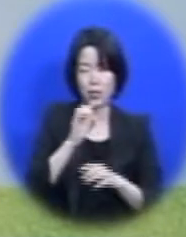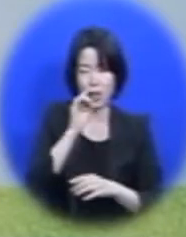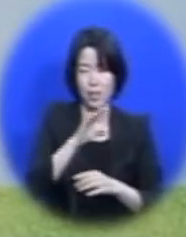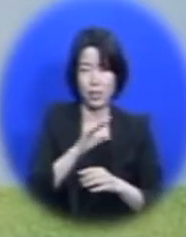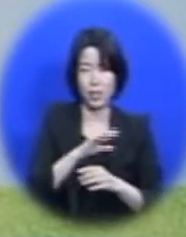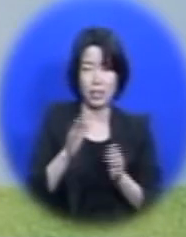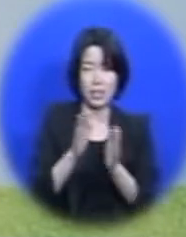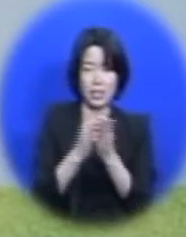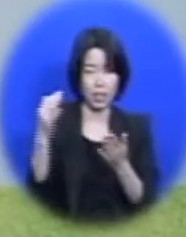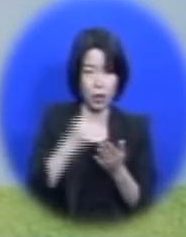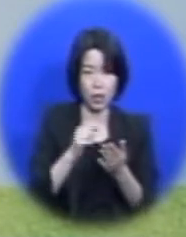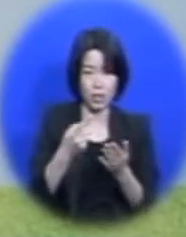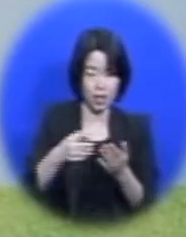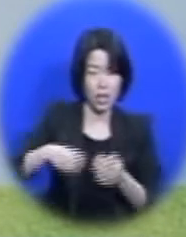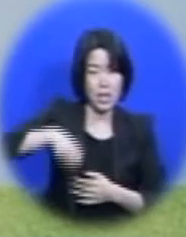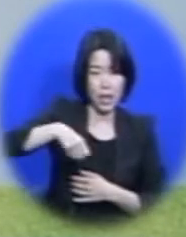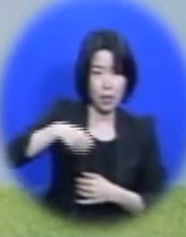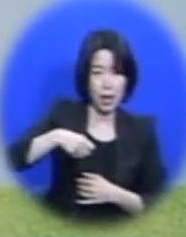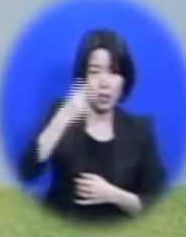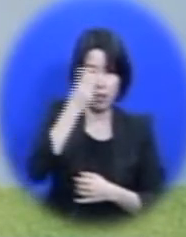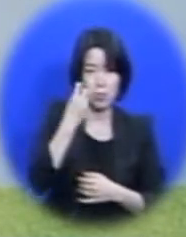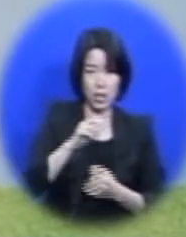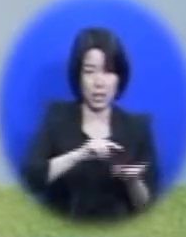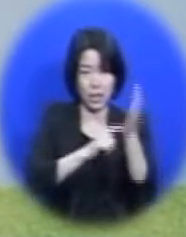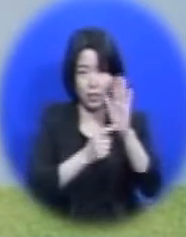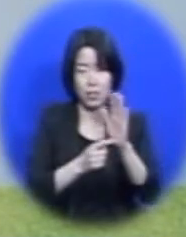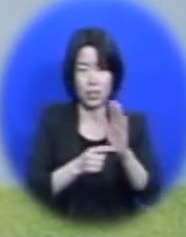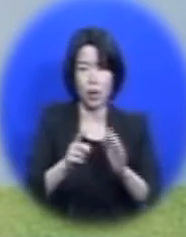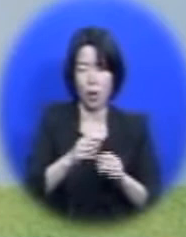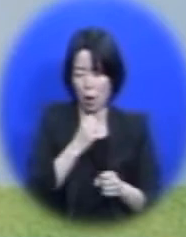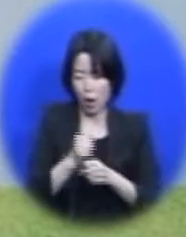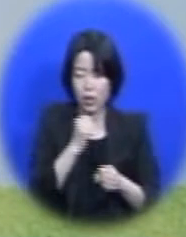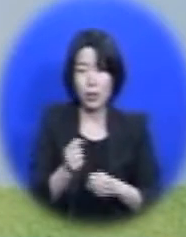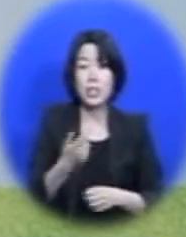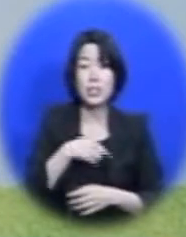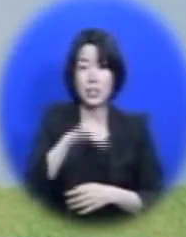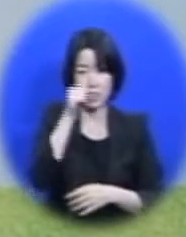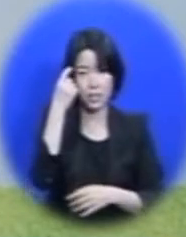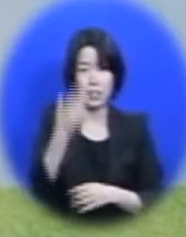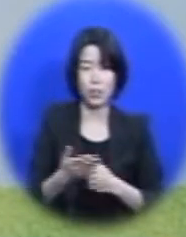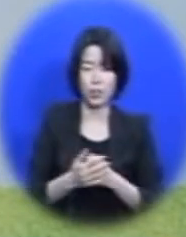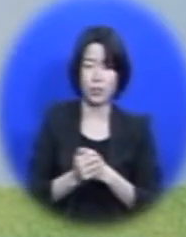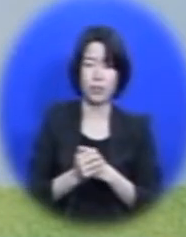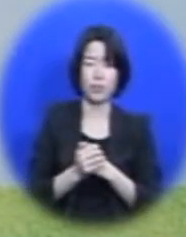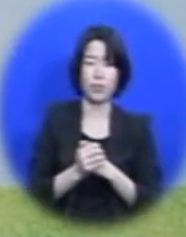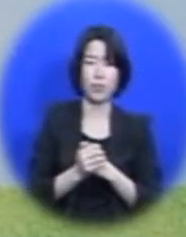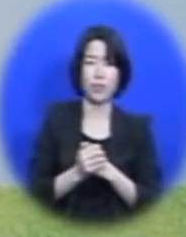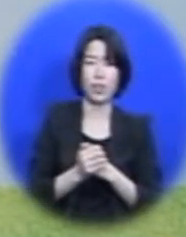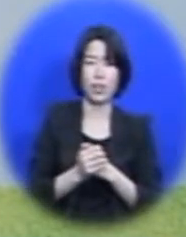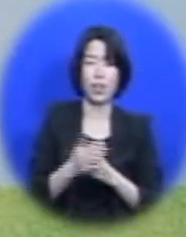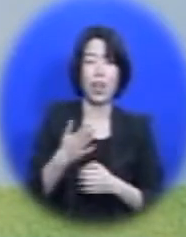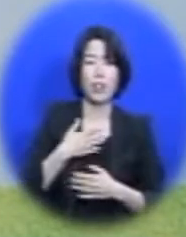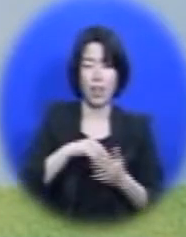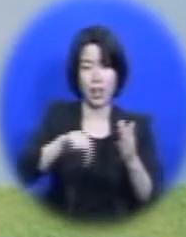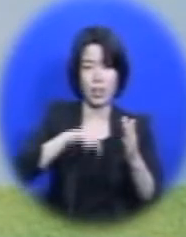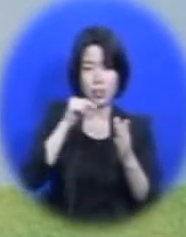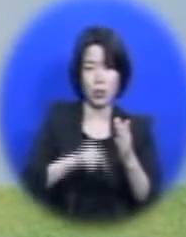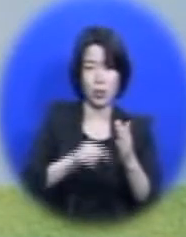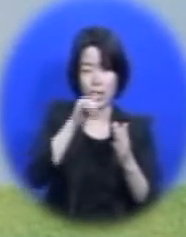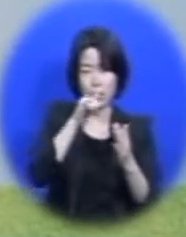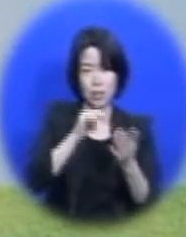들려보다가 가방 검사할 때 그게 다 드러나가지고 뭐 정말 난감했던 적이 있죠. 내 속에 있는